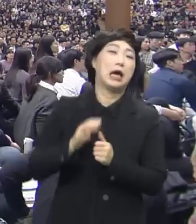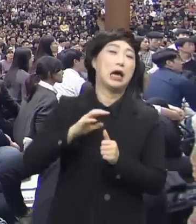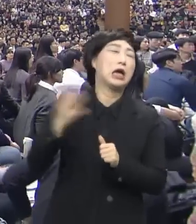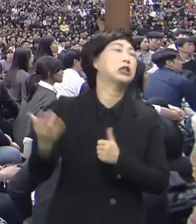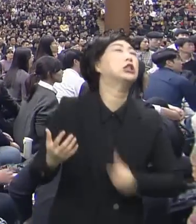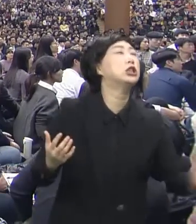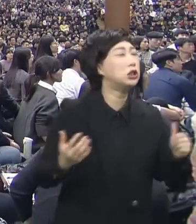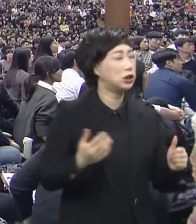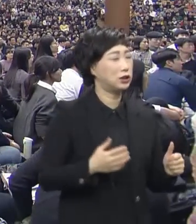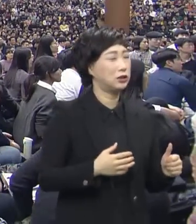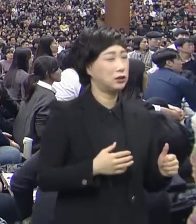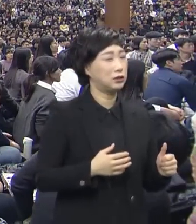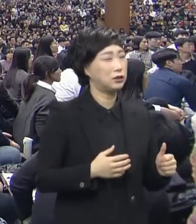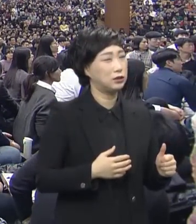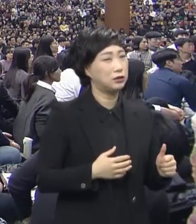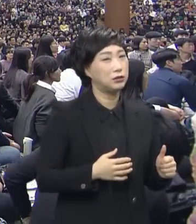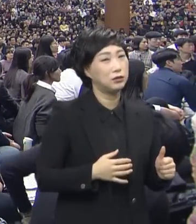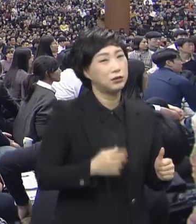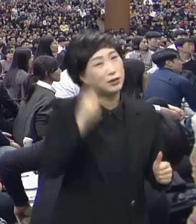그런 소리 생각하지.